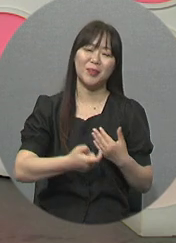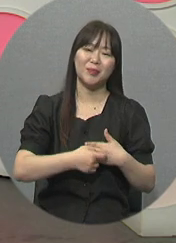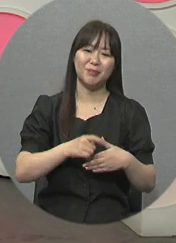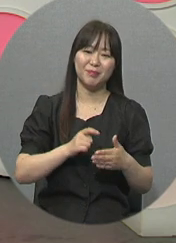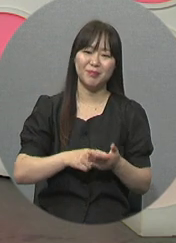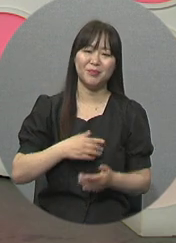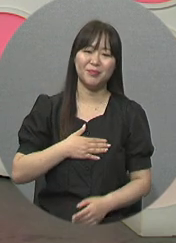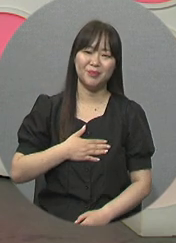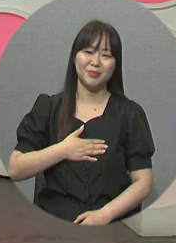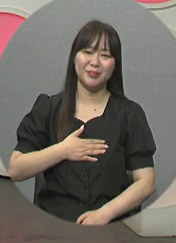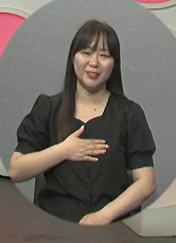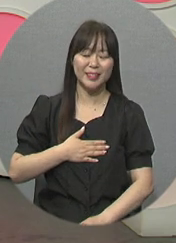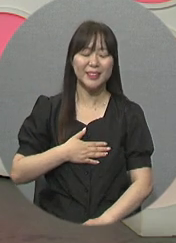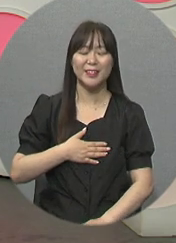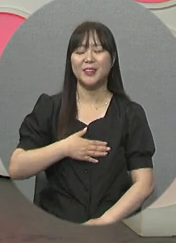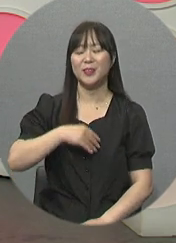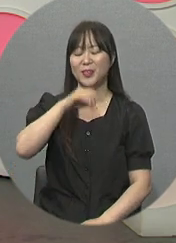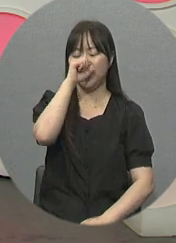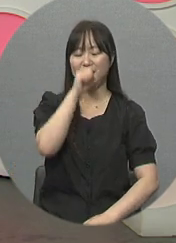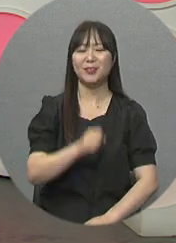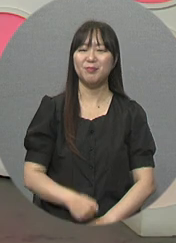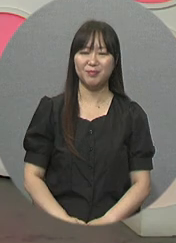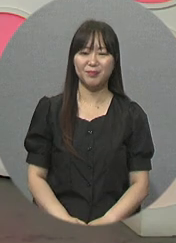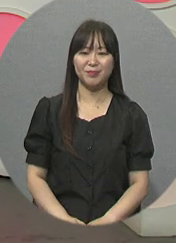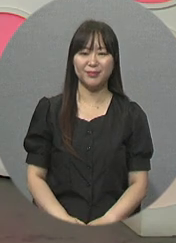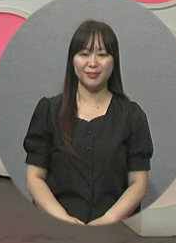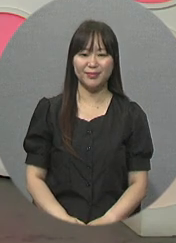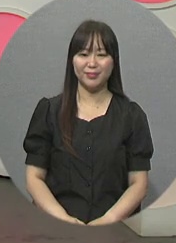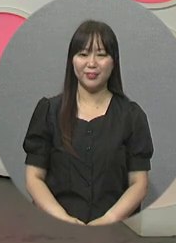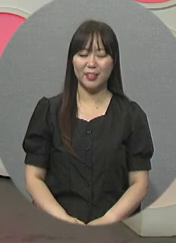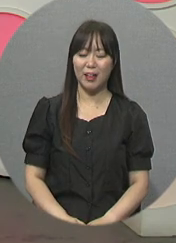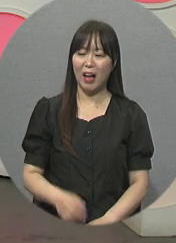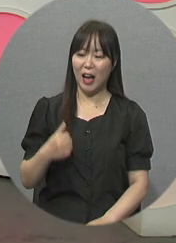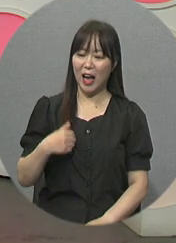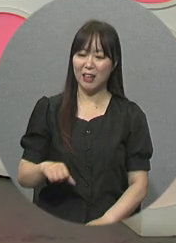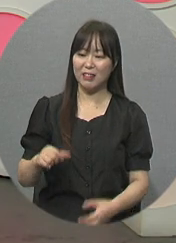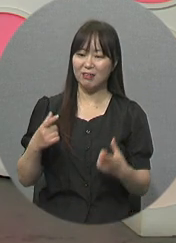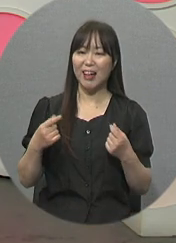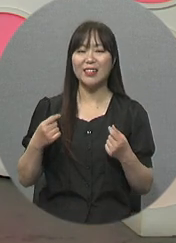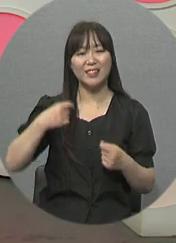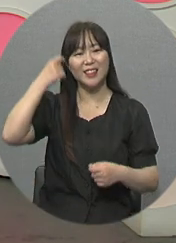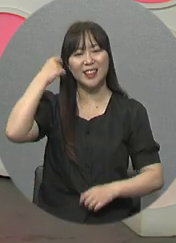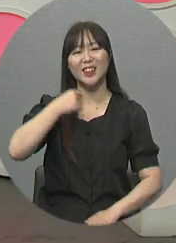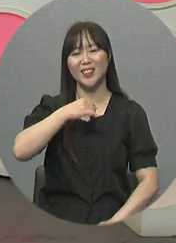마음이 좋네요. 그러니까요. 네. 네. 가만히 보니까 아들 같네요, 진짜.